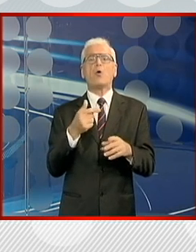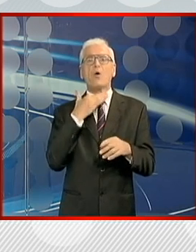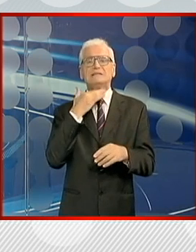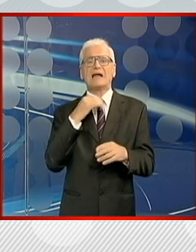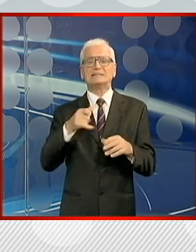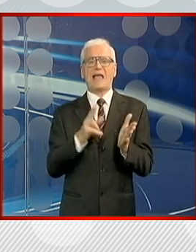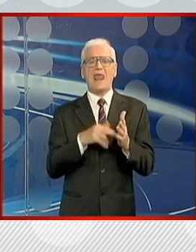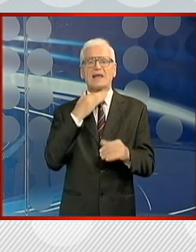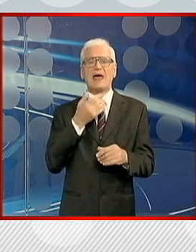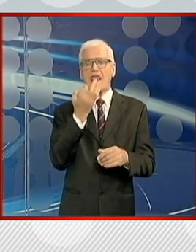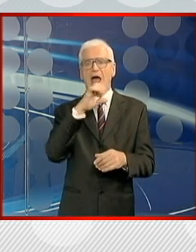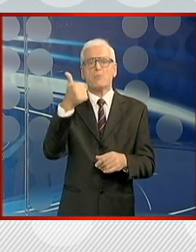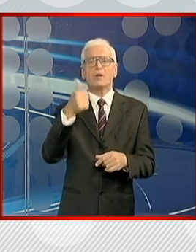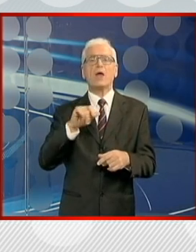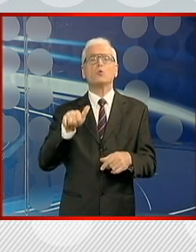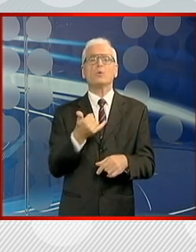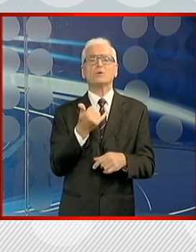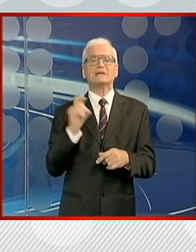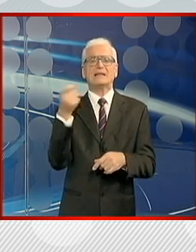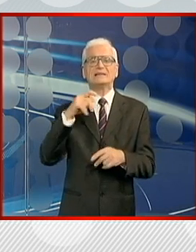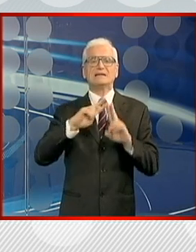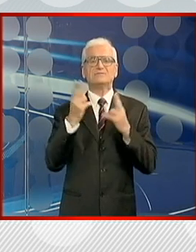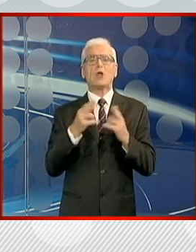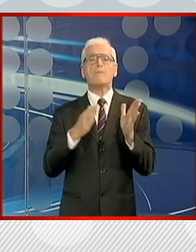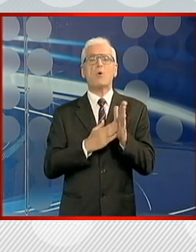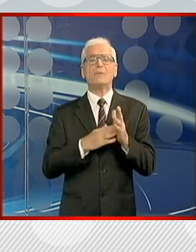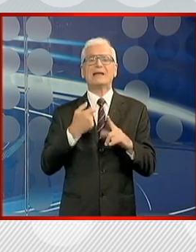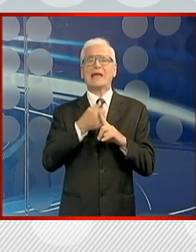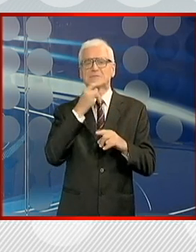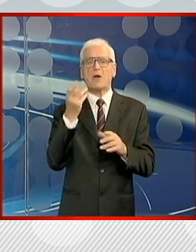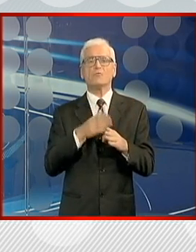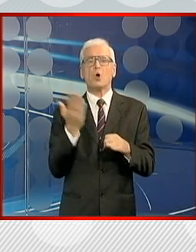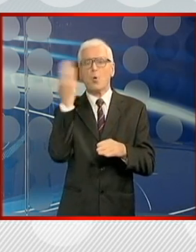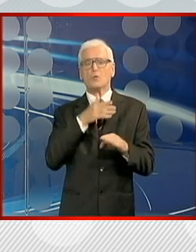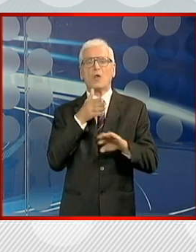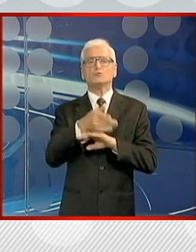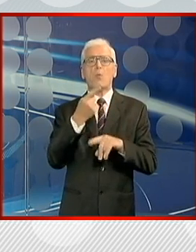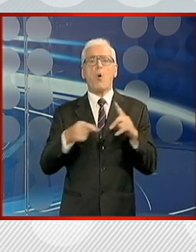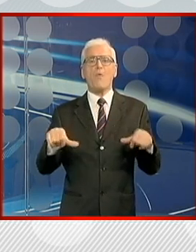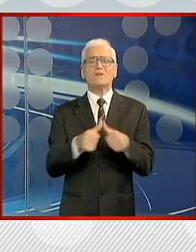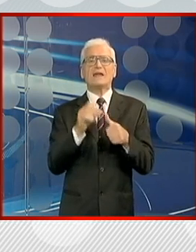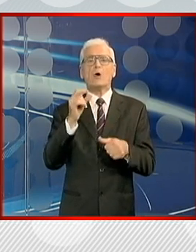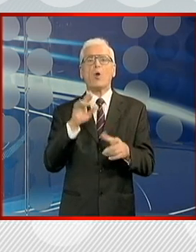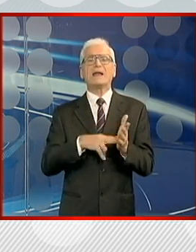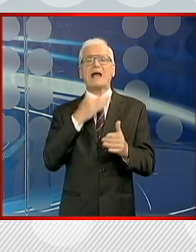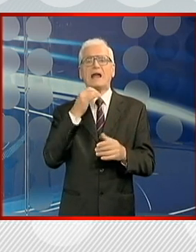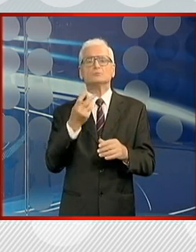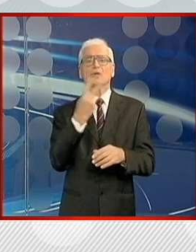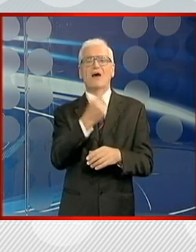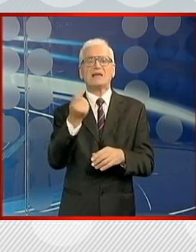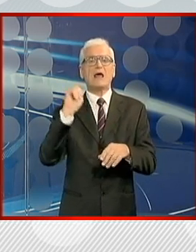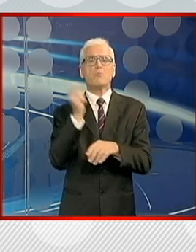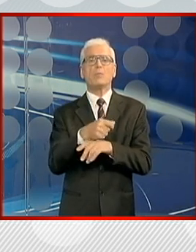Gonzalez-Young. Najbolji juniorski tenisar sveta, Miomir Kecmanović, plasirao se u polufinale Roland Garrosa, pošto je sa 2-1